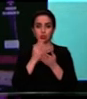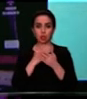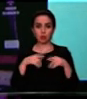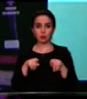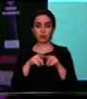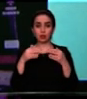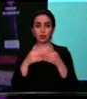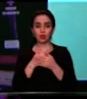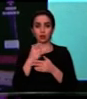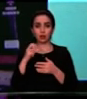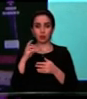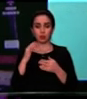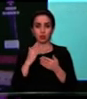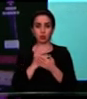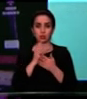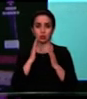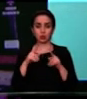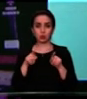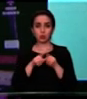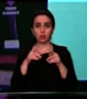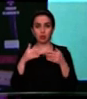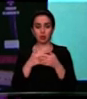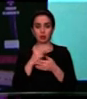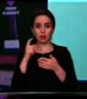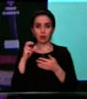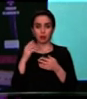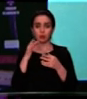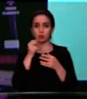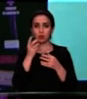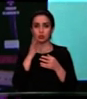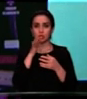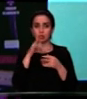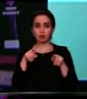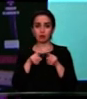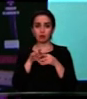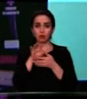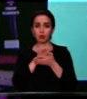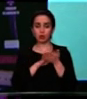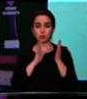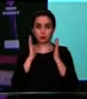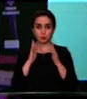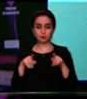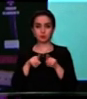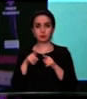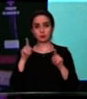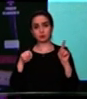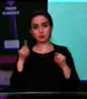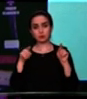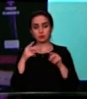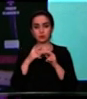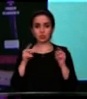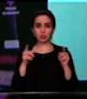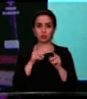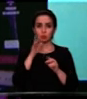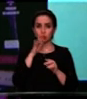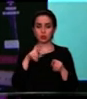yangi elementlarni hosil qiladi. Bu yangi elementlar bir necha yillar davomida hosil bo'ladigan bo'lsa, ba'zilari esa qisqa